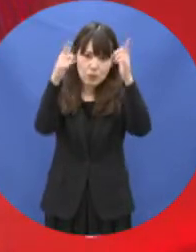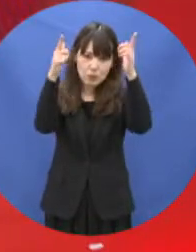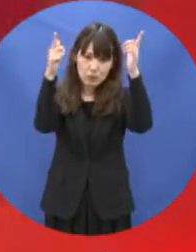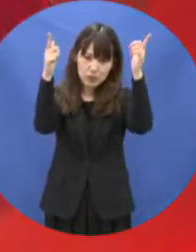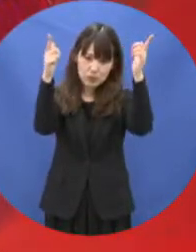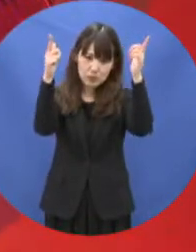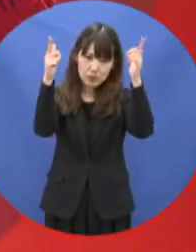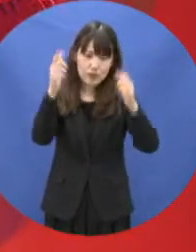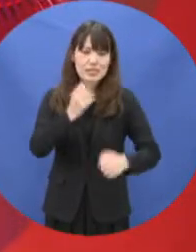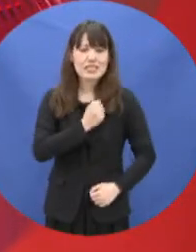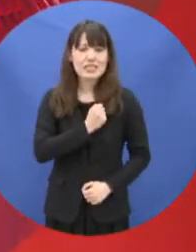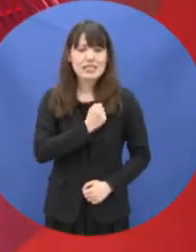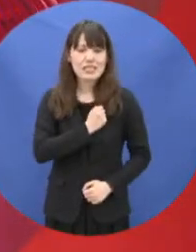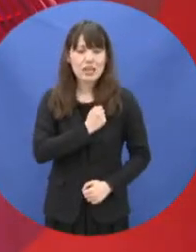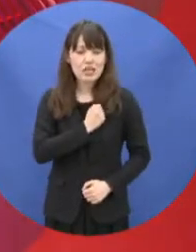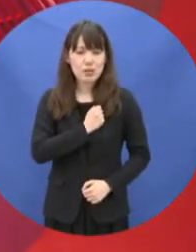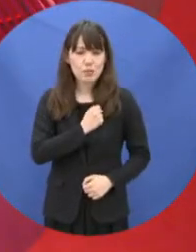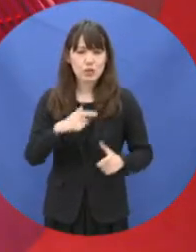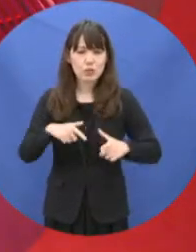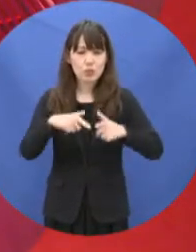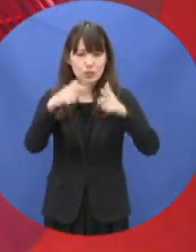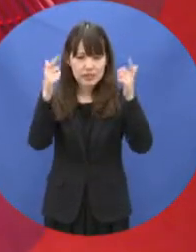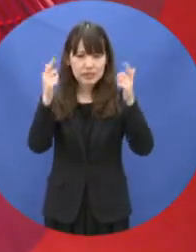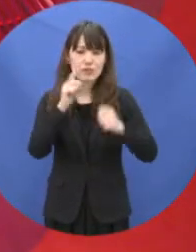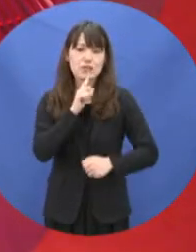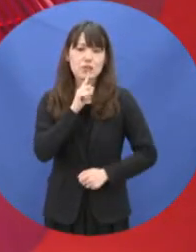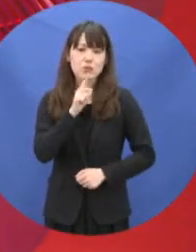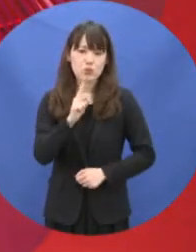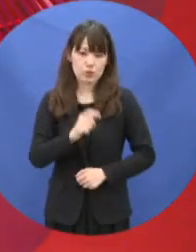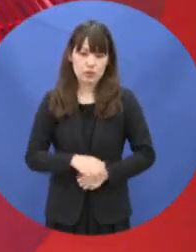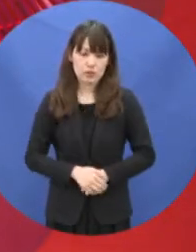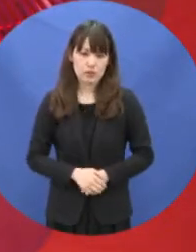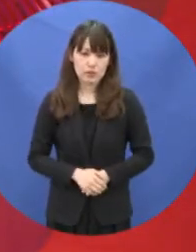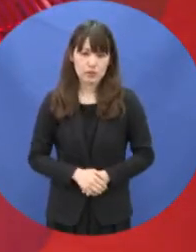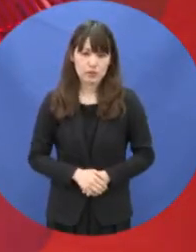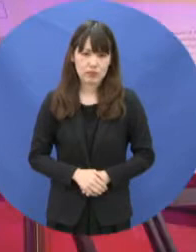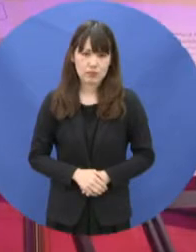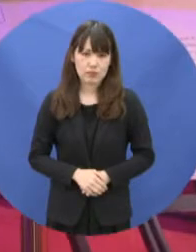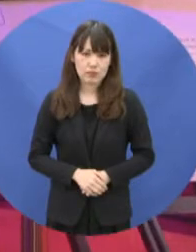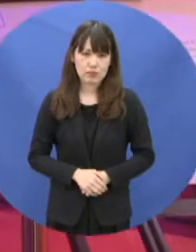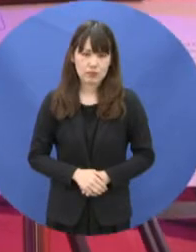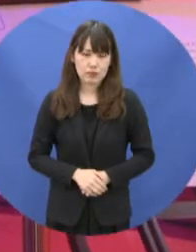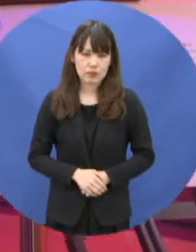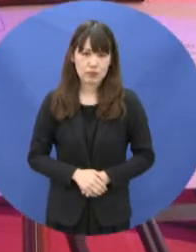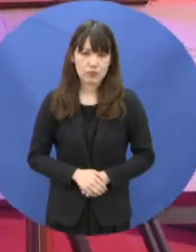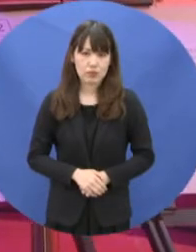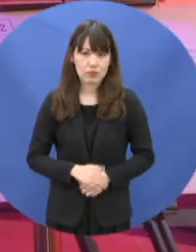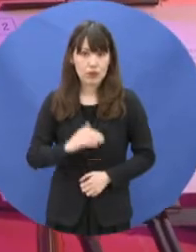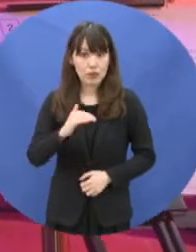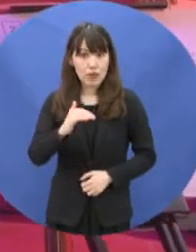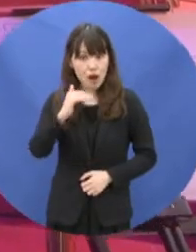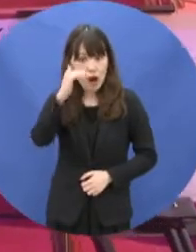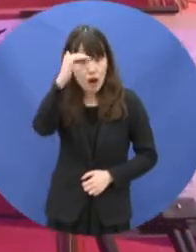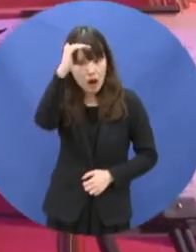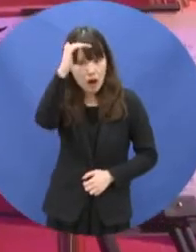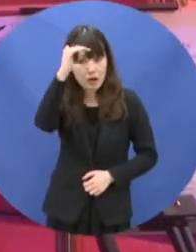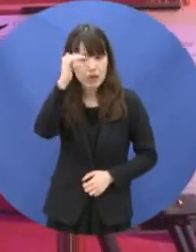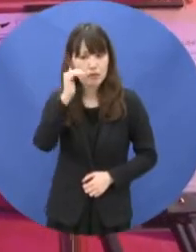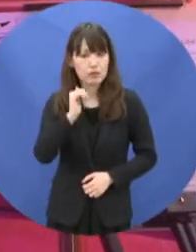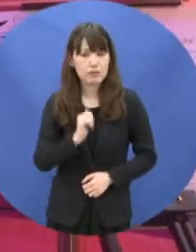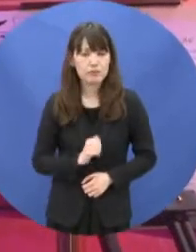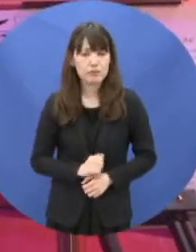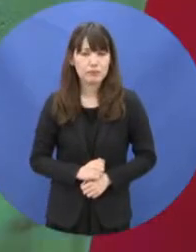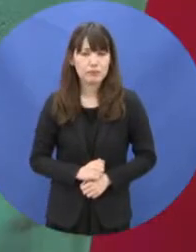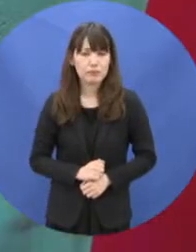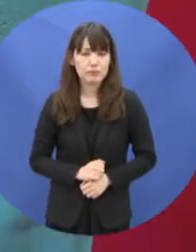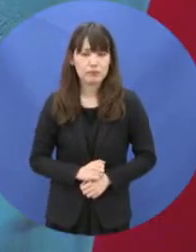ですね。生命の木っていう風に名付けられたものですね。 結構な高 差ありますよね。 そうです